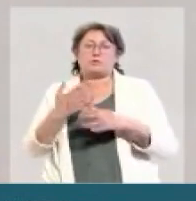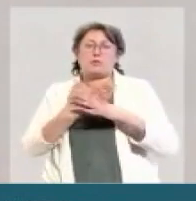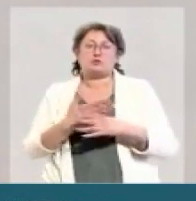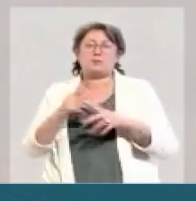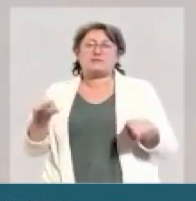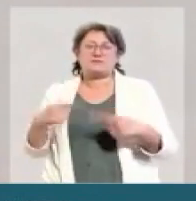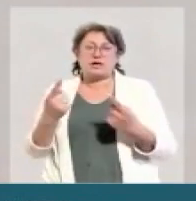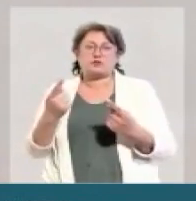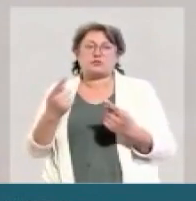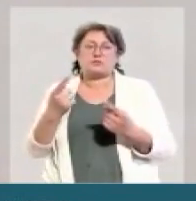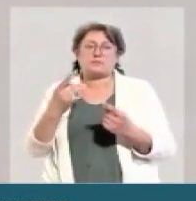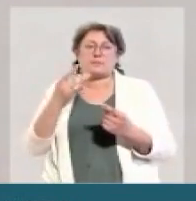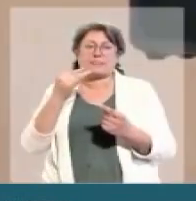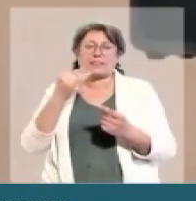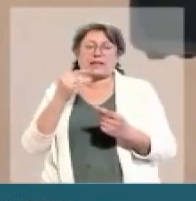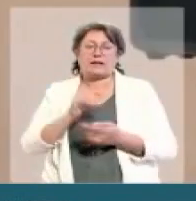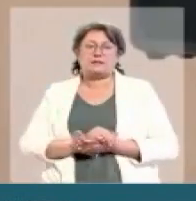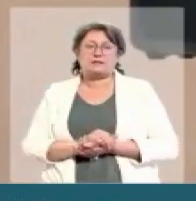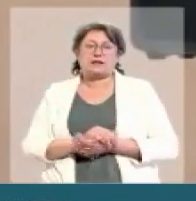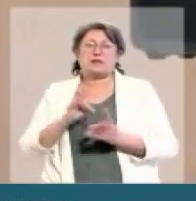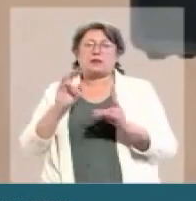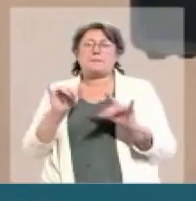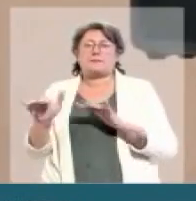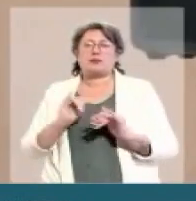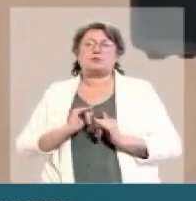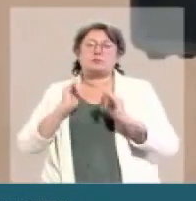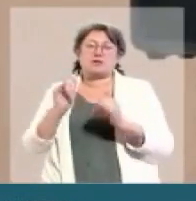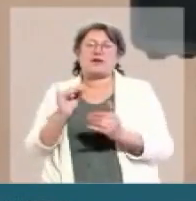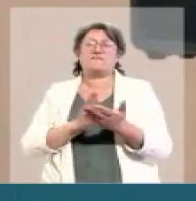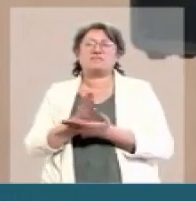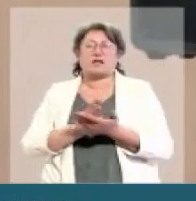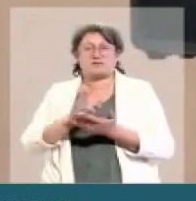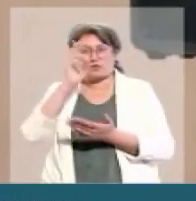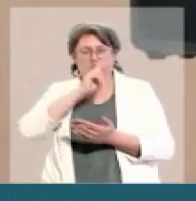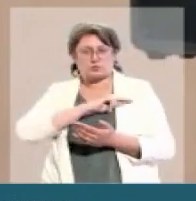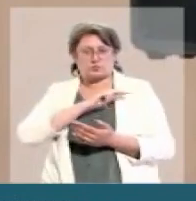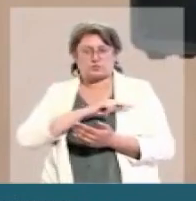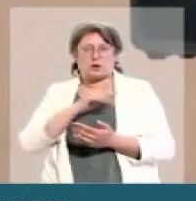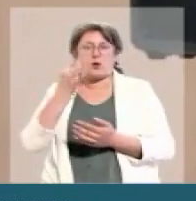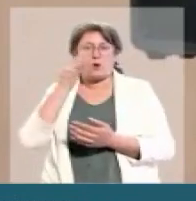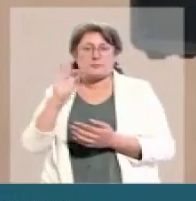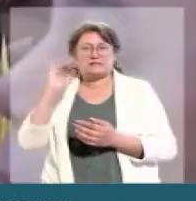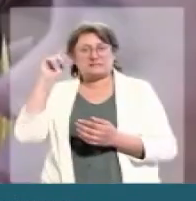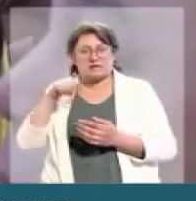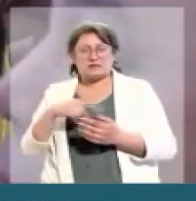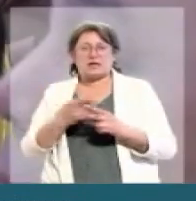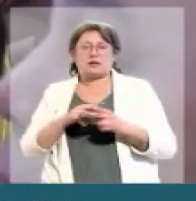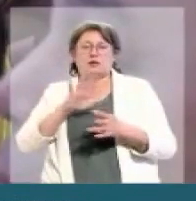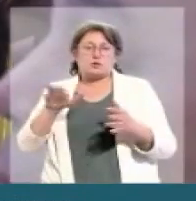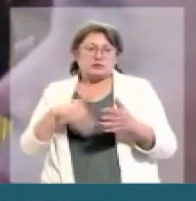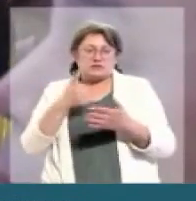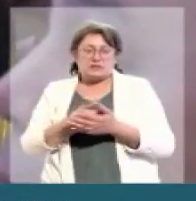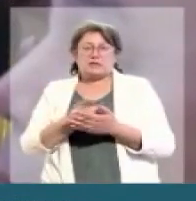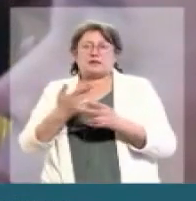способствовать профессиональному и личностному развитию. На мероприятии чествовали и ветеранов государственной службы, опыт и знания которых по сей день